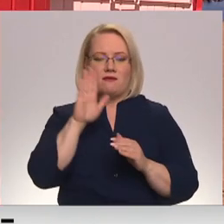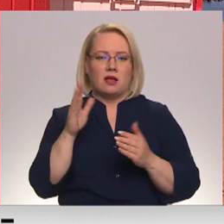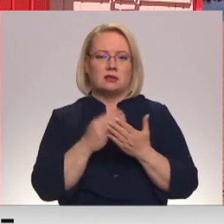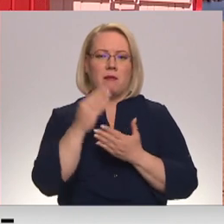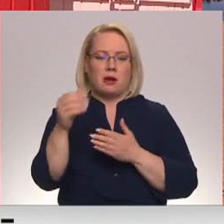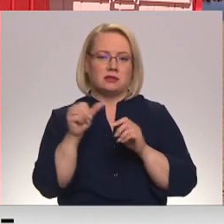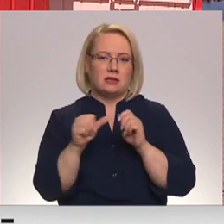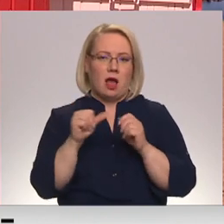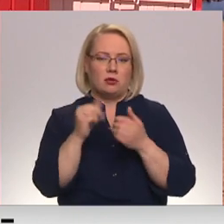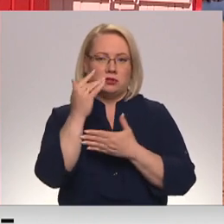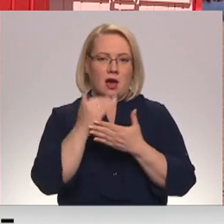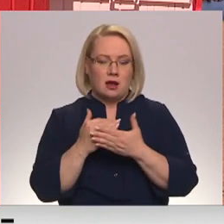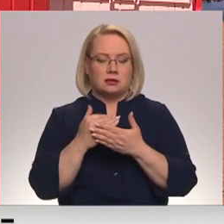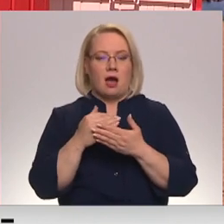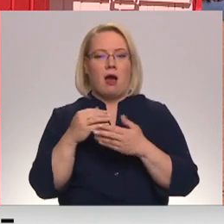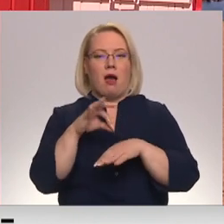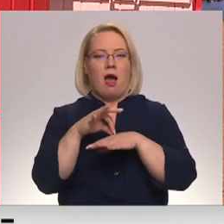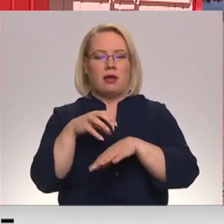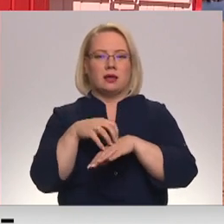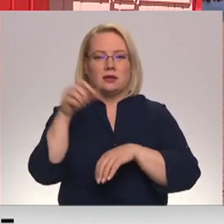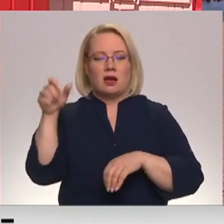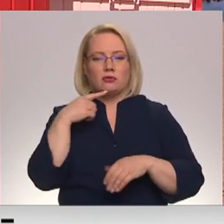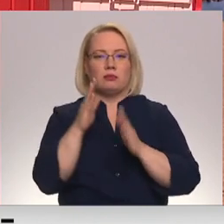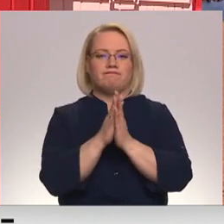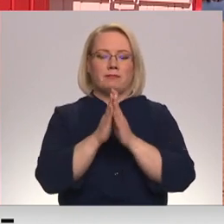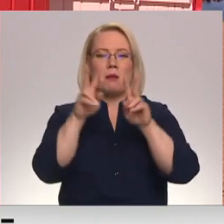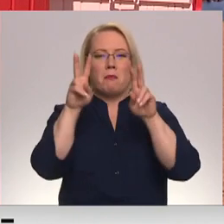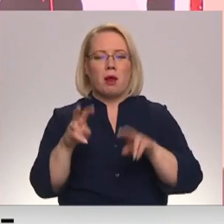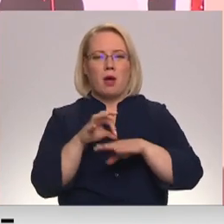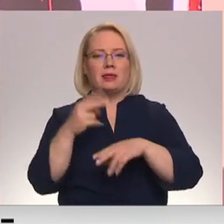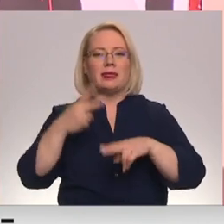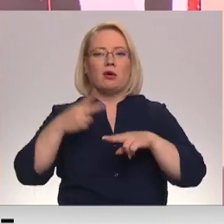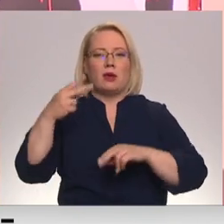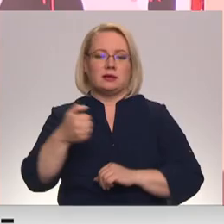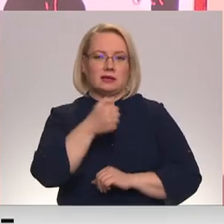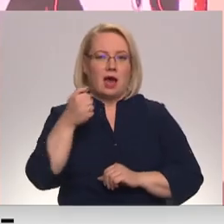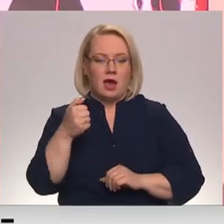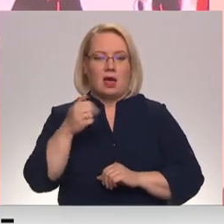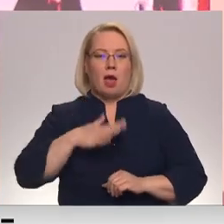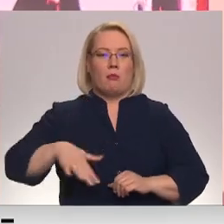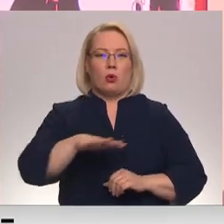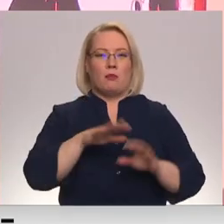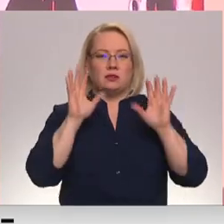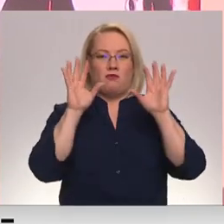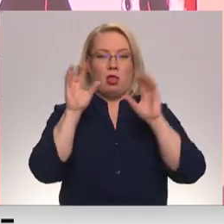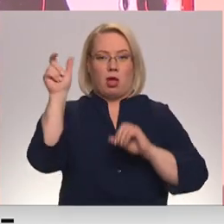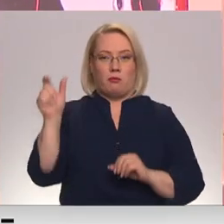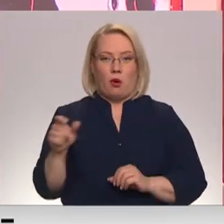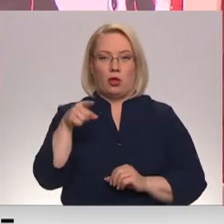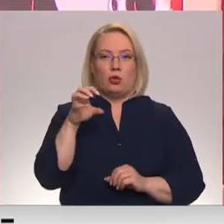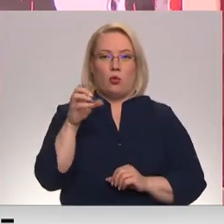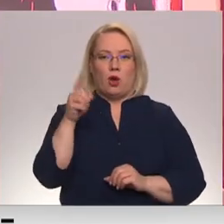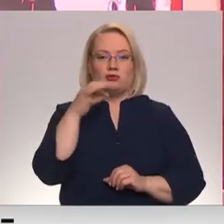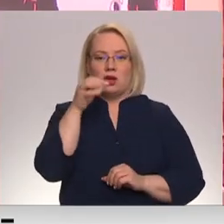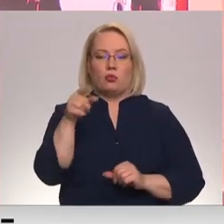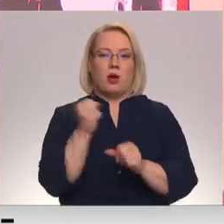sarakstā. Dermatologi aicina vairākumam cilvēku veikt ādas pārbaudi divas reizes gadā. Pludmales volejbolists Edgars Točs stāsta, ka to dara daudz